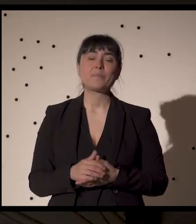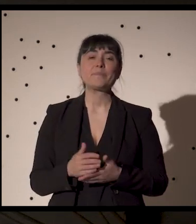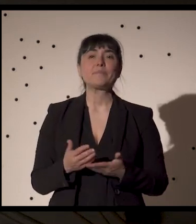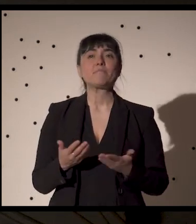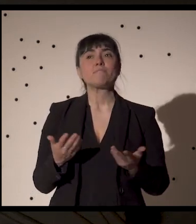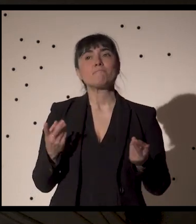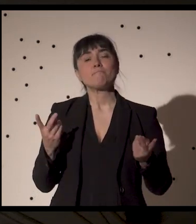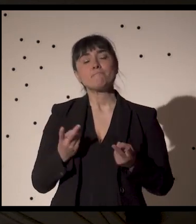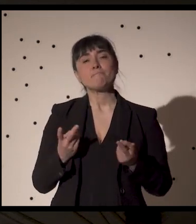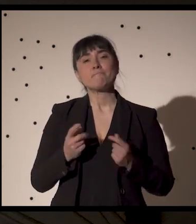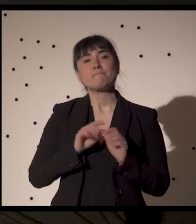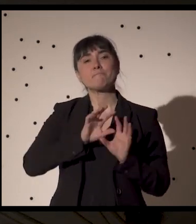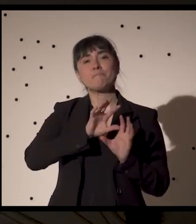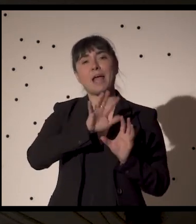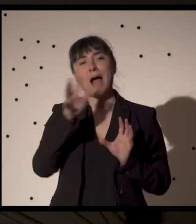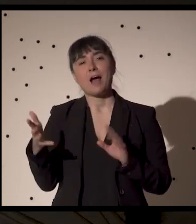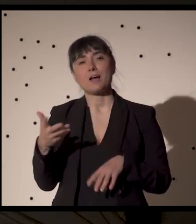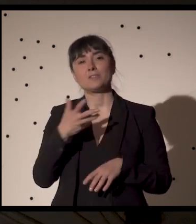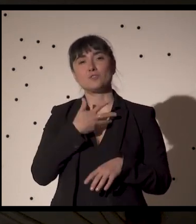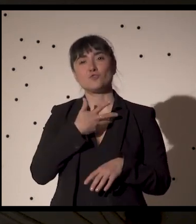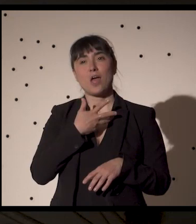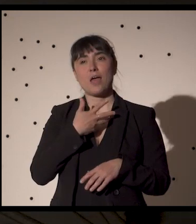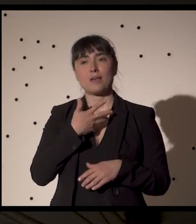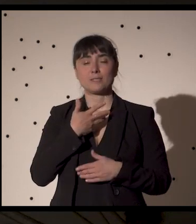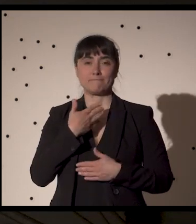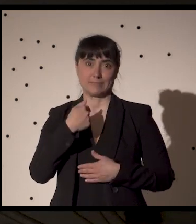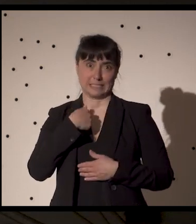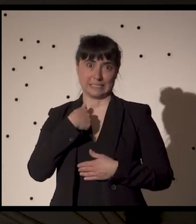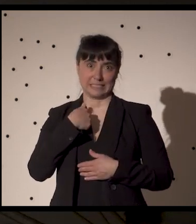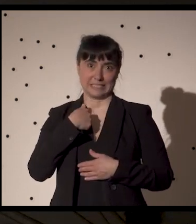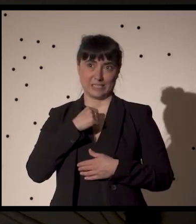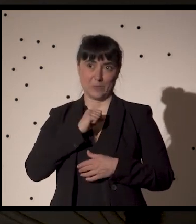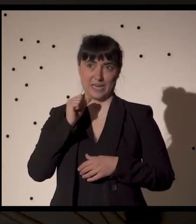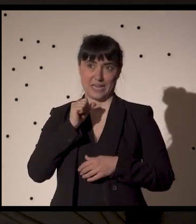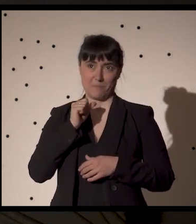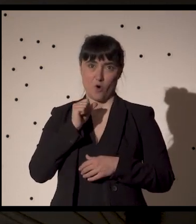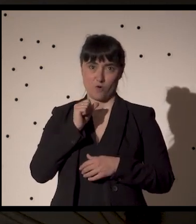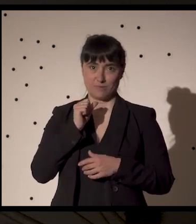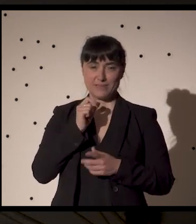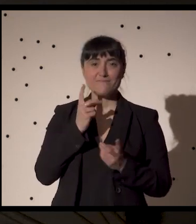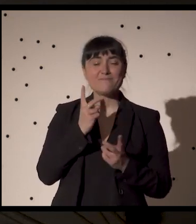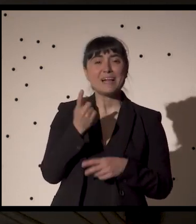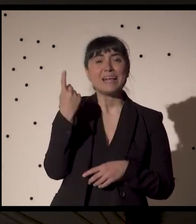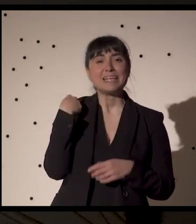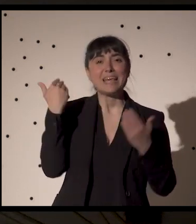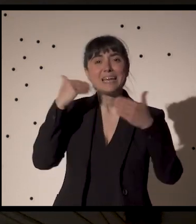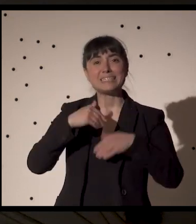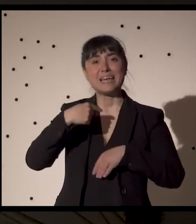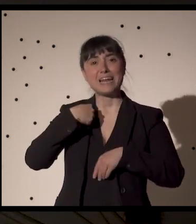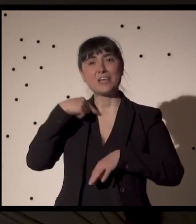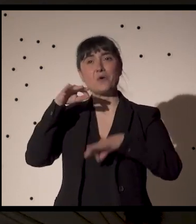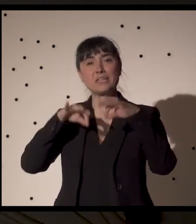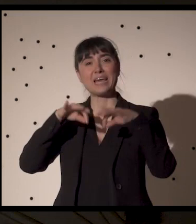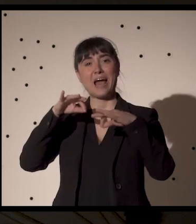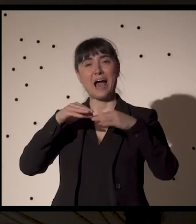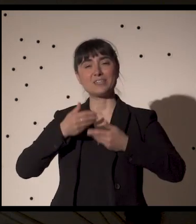partecipe A parte che ieri sera ero proprio da voi ospite a teatro a godere di una